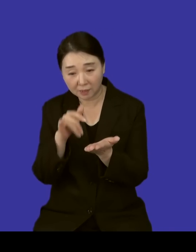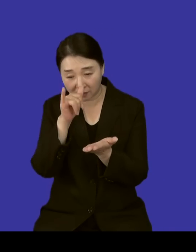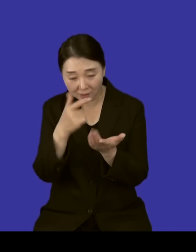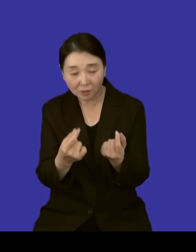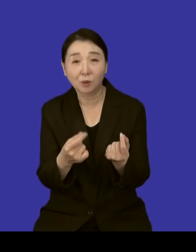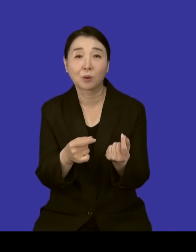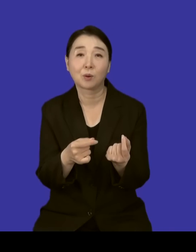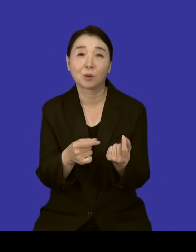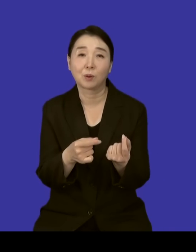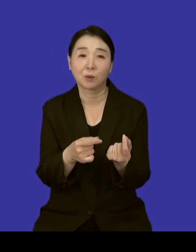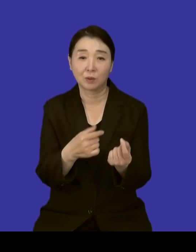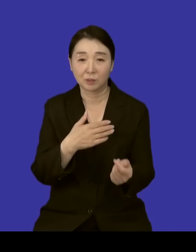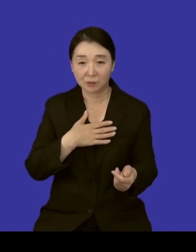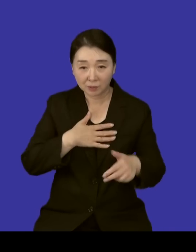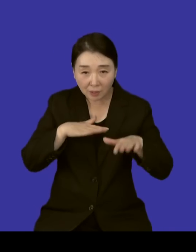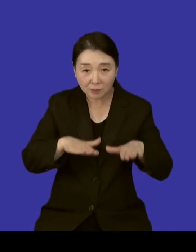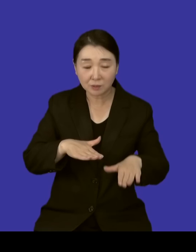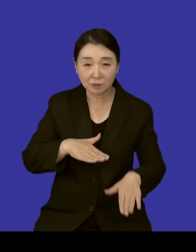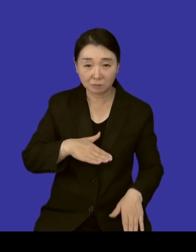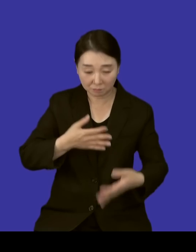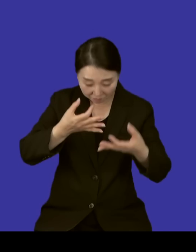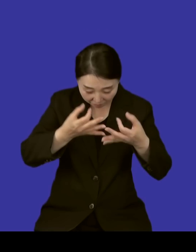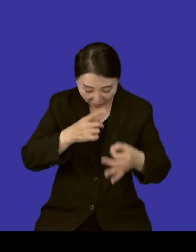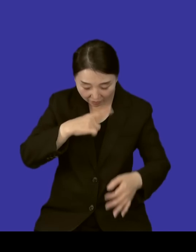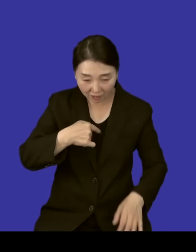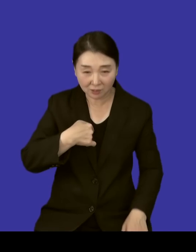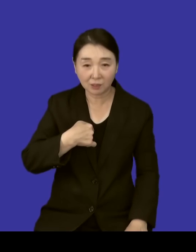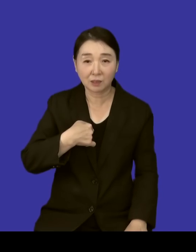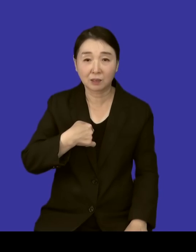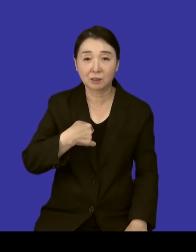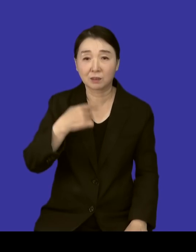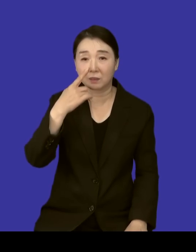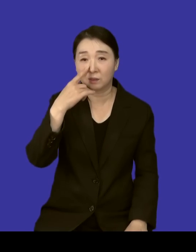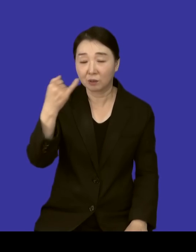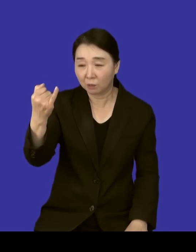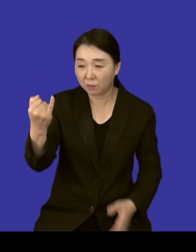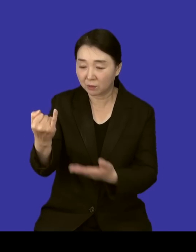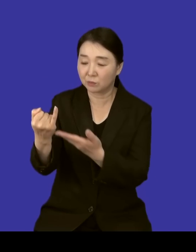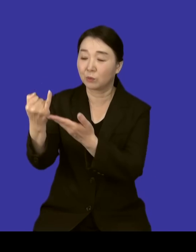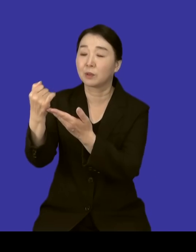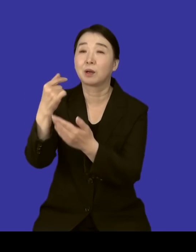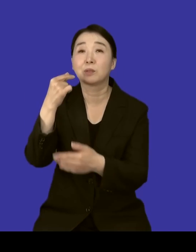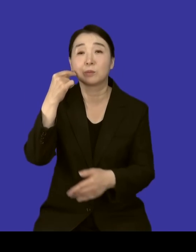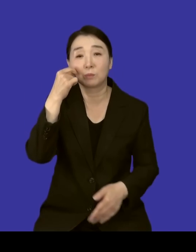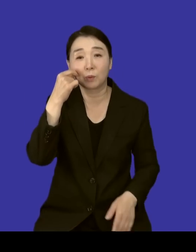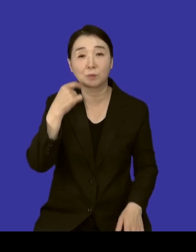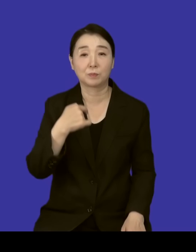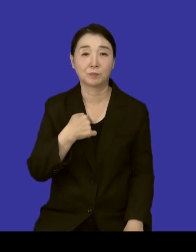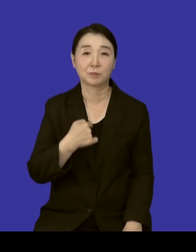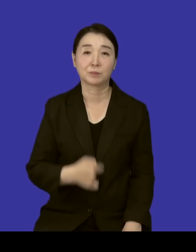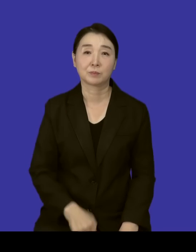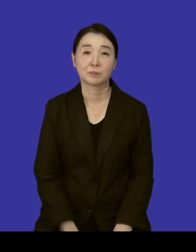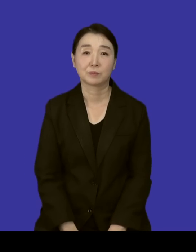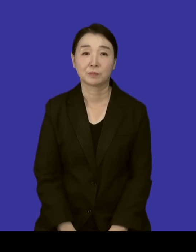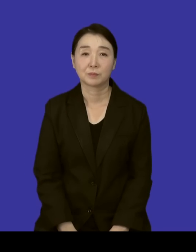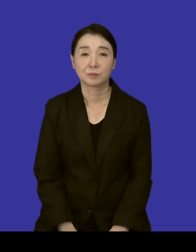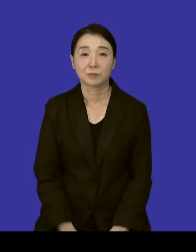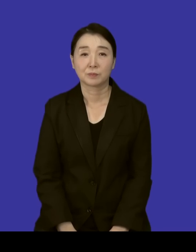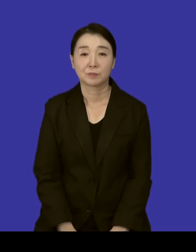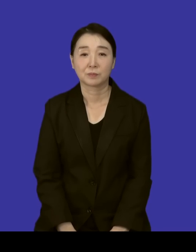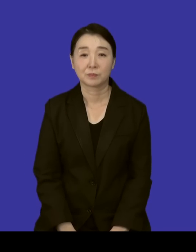것부터 그 내가 지금 이제 그 악한 거죠. 네. 그 엄마를 존경하지 못하고 예.